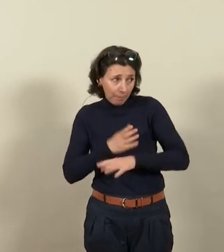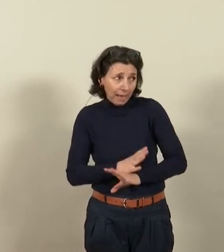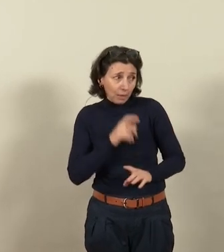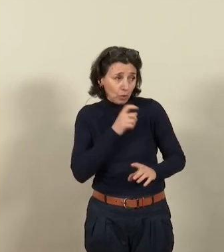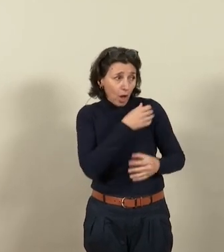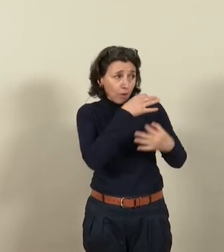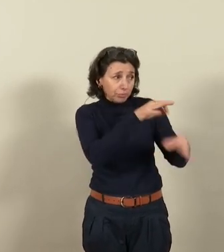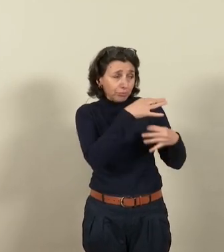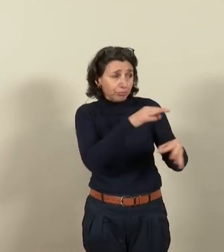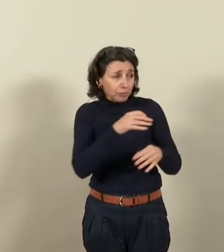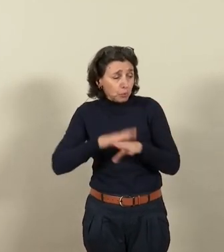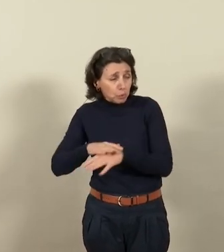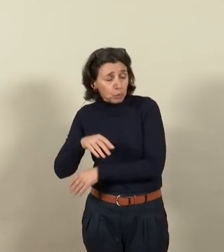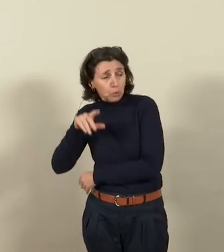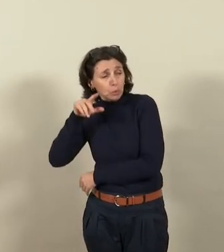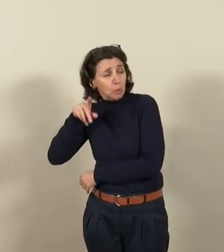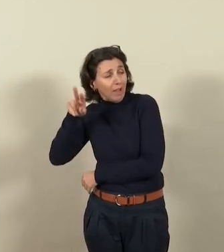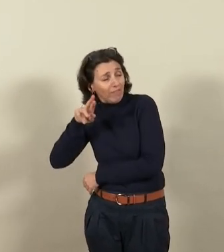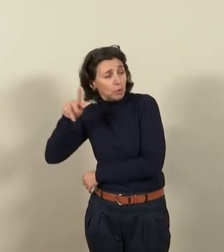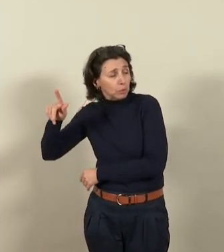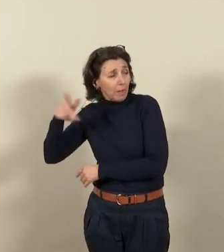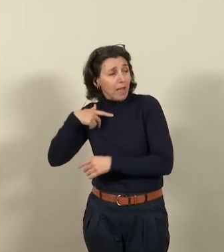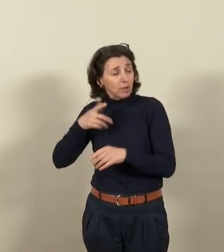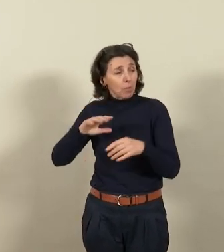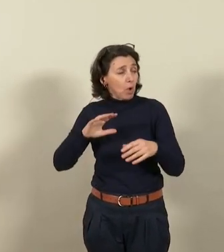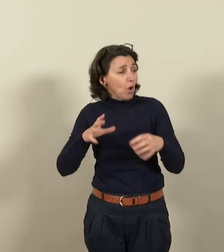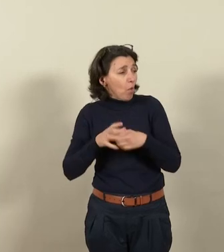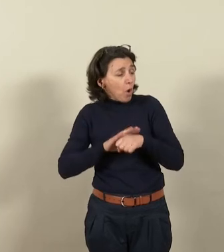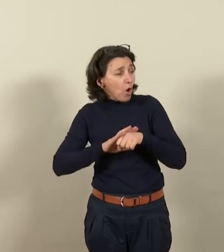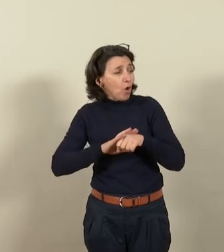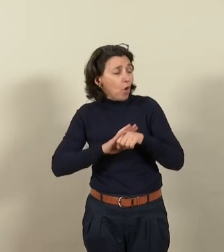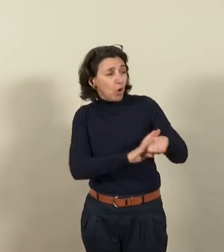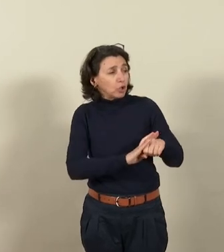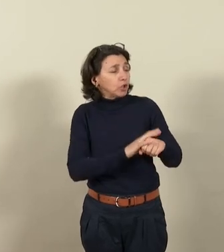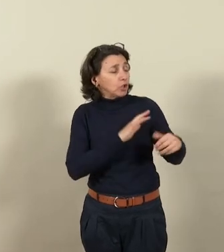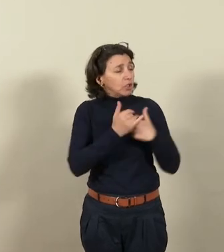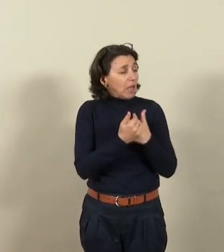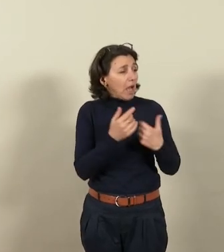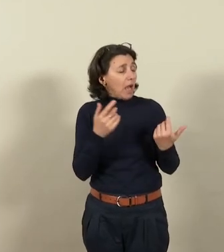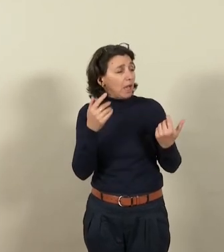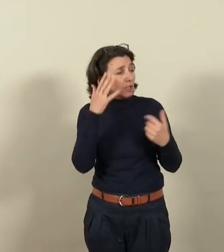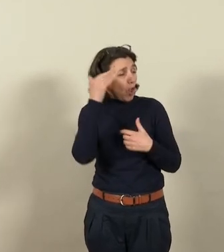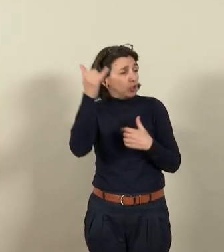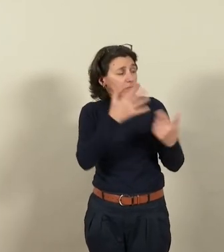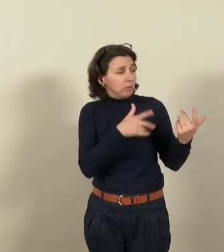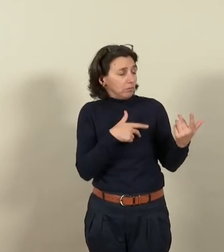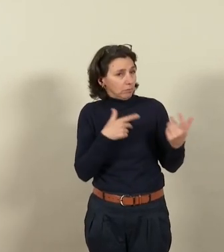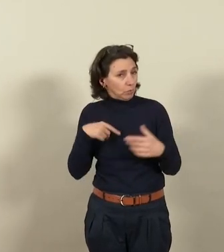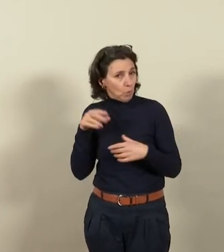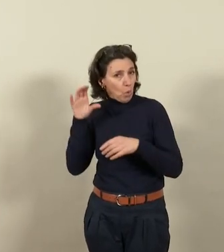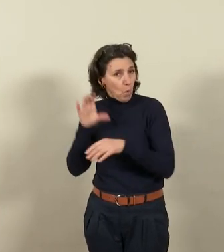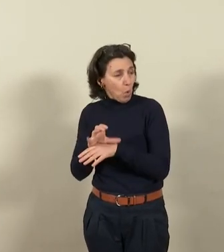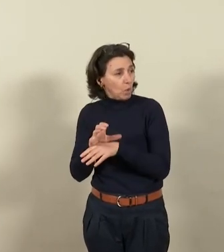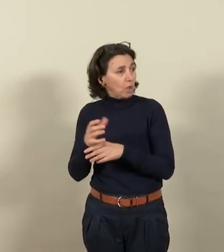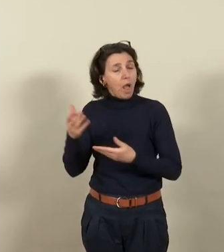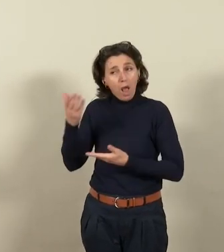à l'heure de raapl gluxman sur la délégation de la gauche sociale et écologique je peux vous le montrer vous le passer pourquoi nous avons voté contre l'accord de libre